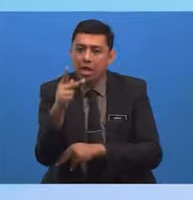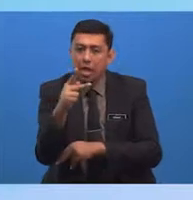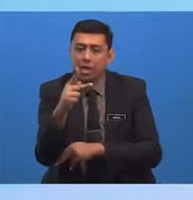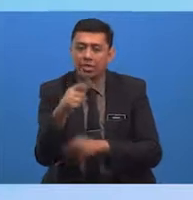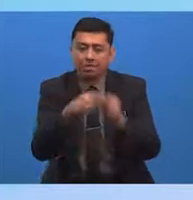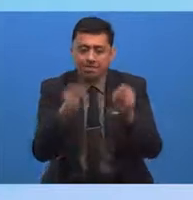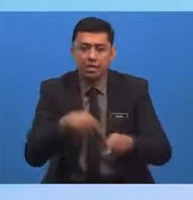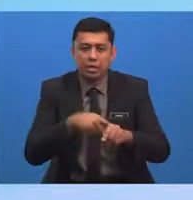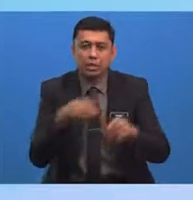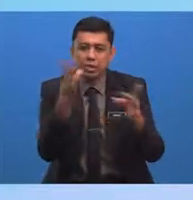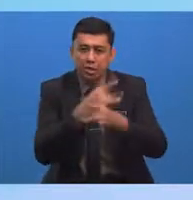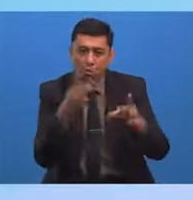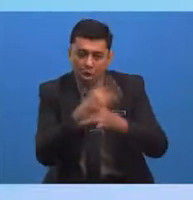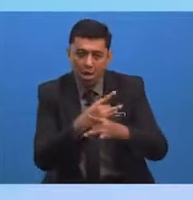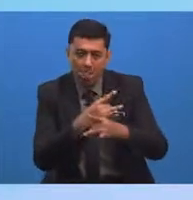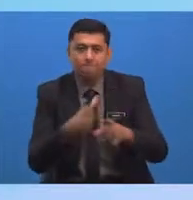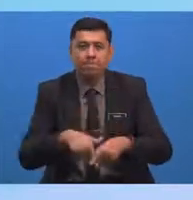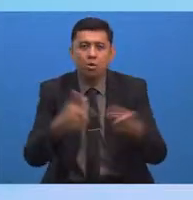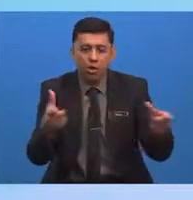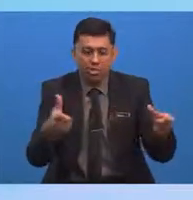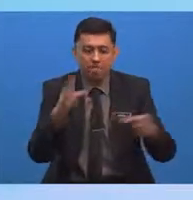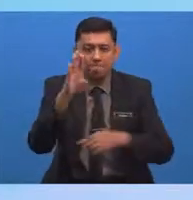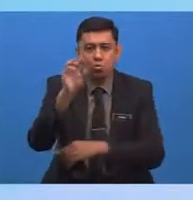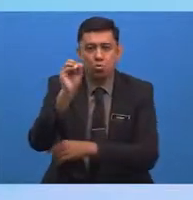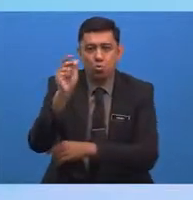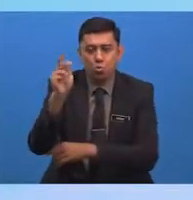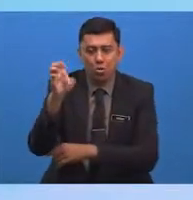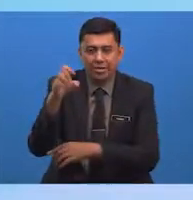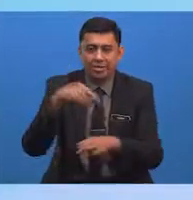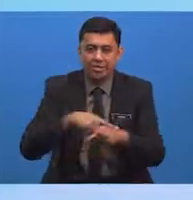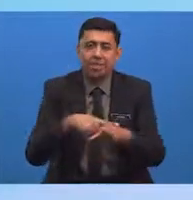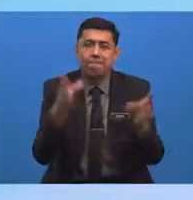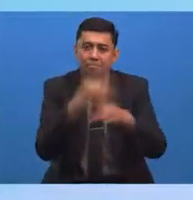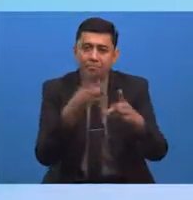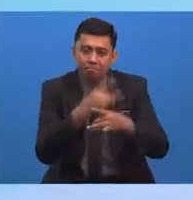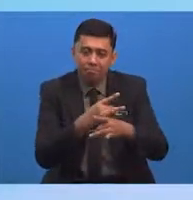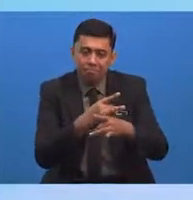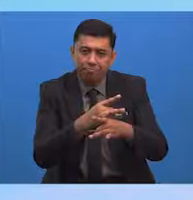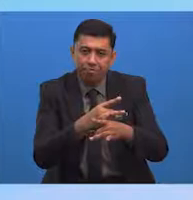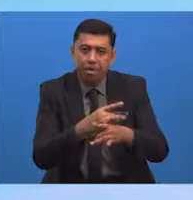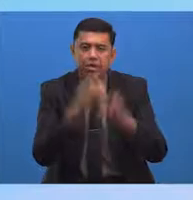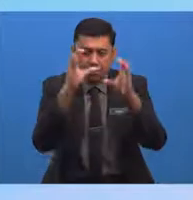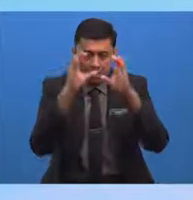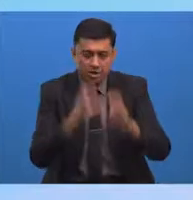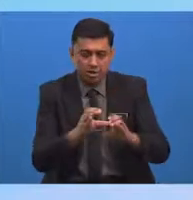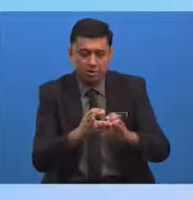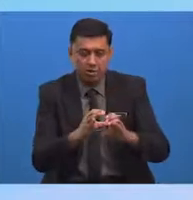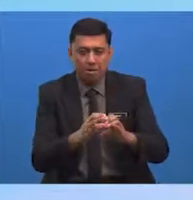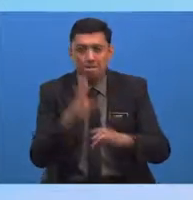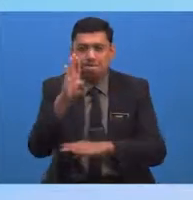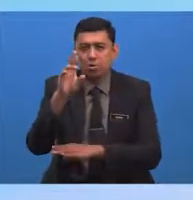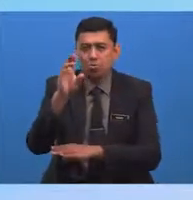kuasa James Brooke di Sarawak, menghuraikan strategi James Brooke mendapatkan kuasa pemerintahan